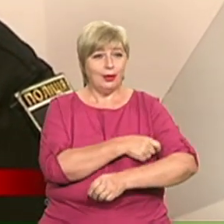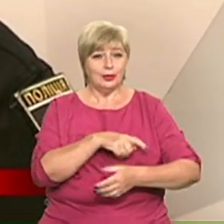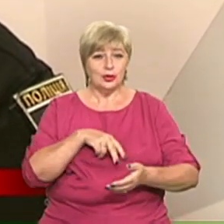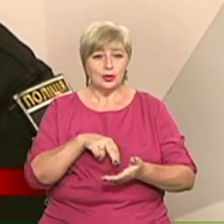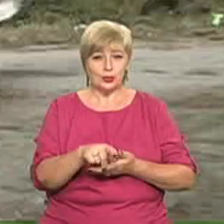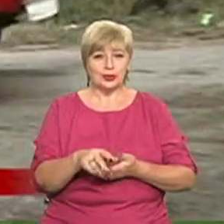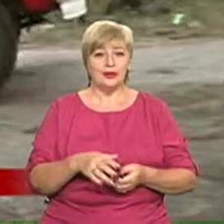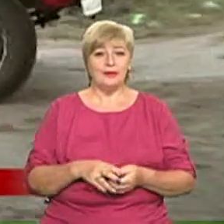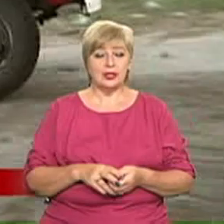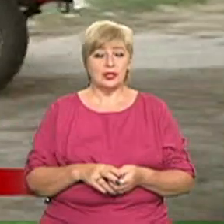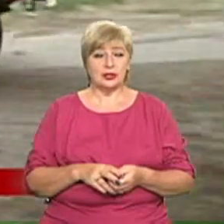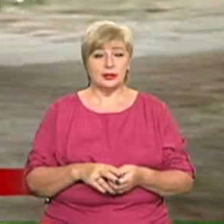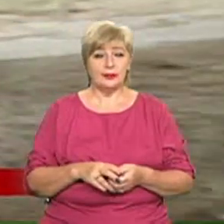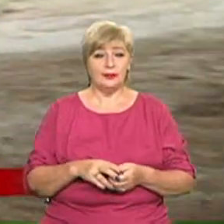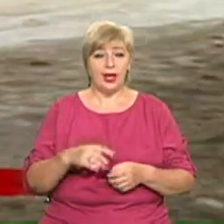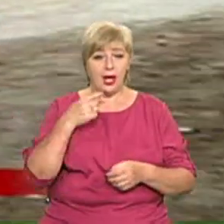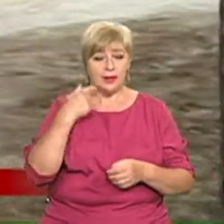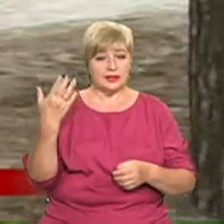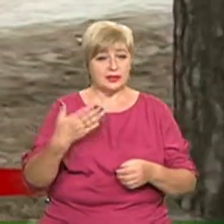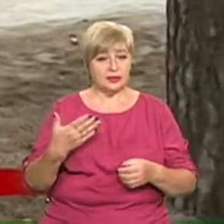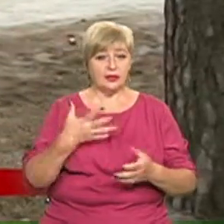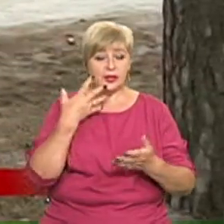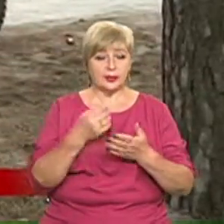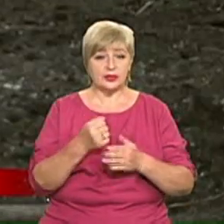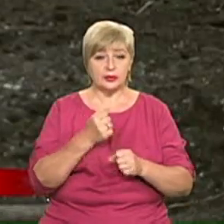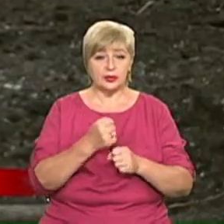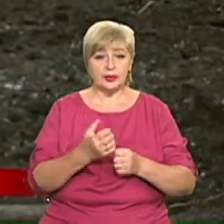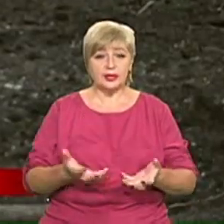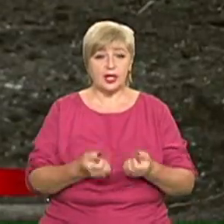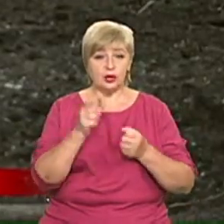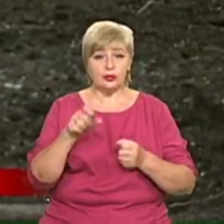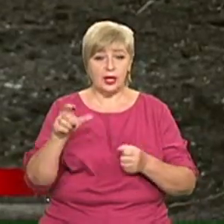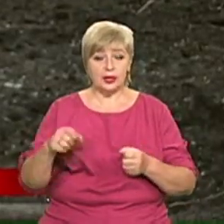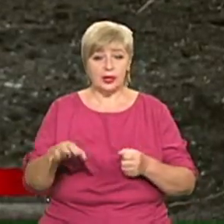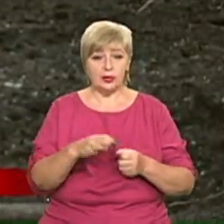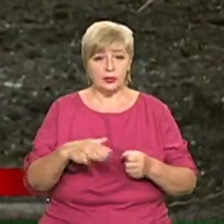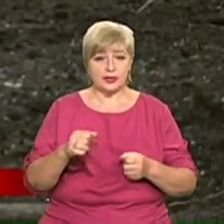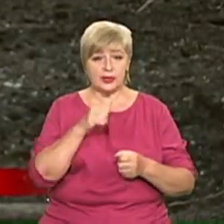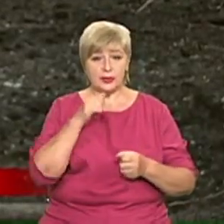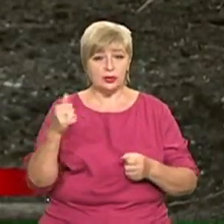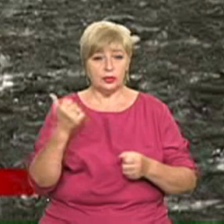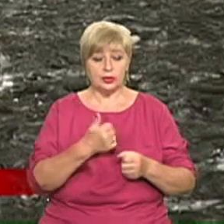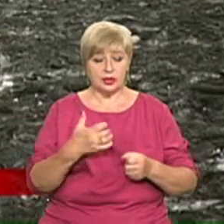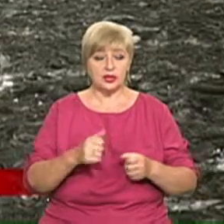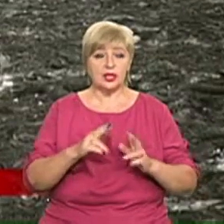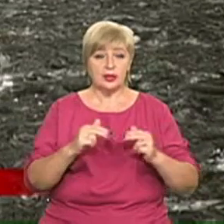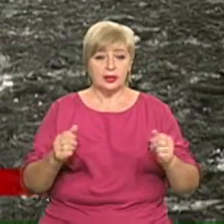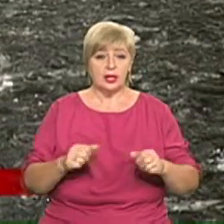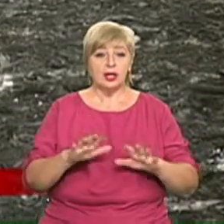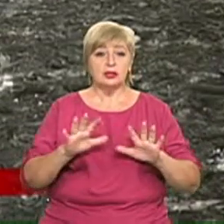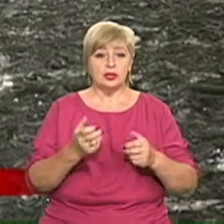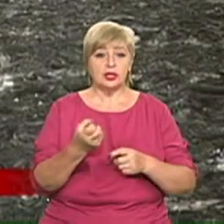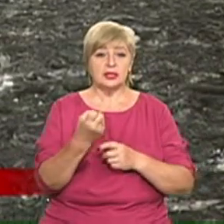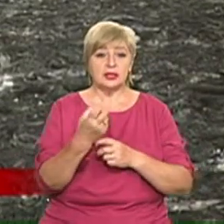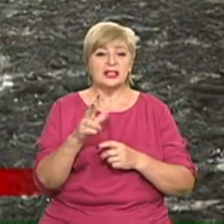громадського порядку. Відзвітували про свою роботу рятувальники області. Так, минулого тижня на Дніпропетровщині сталося